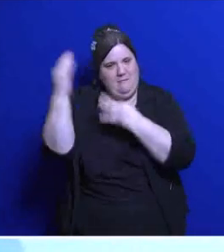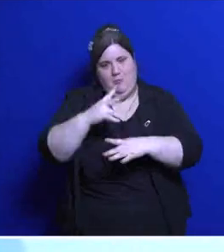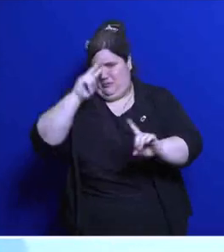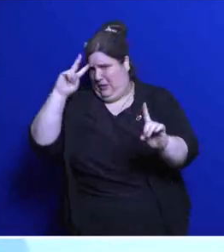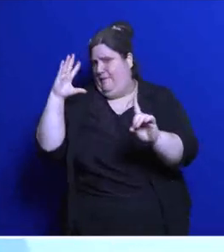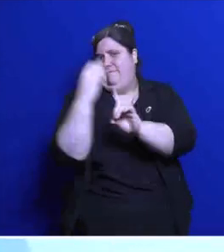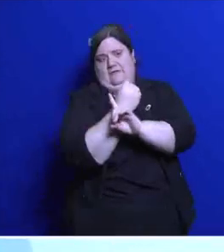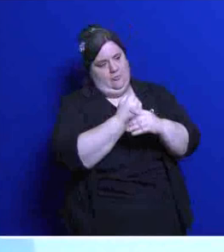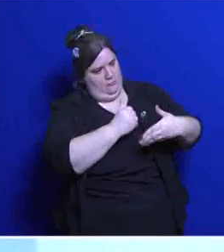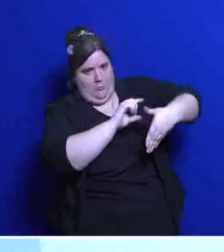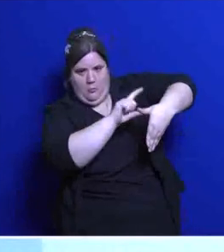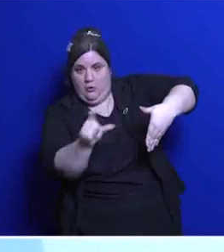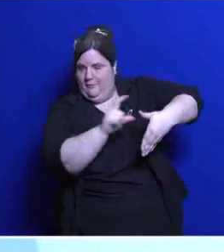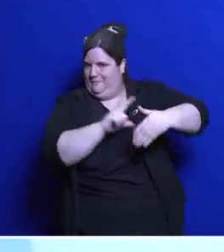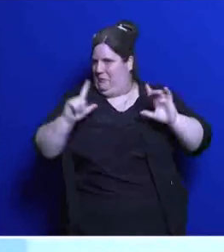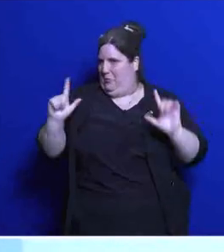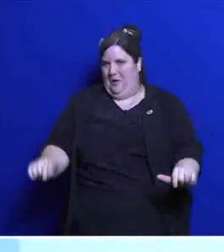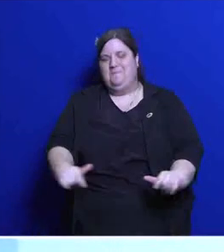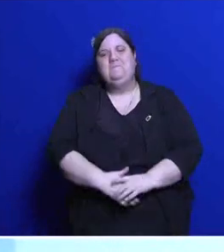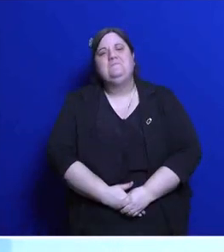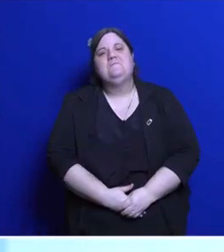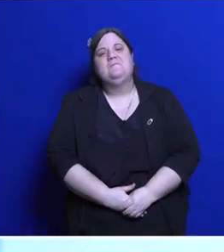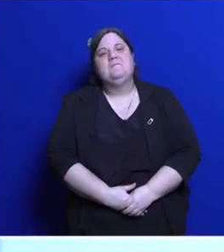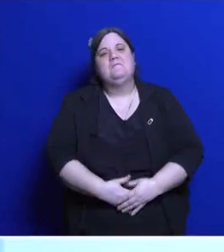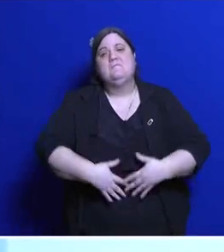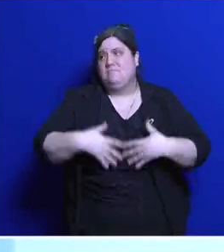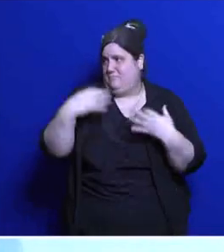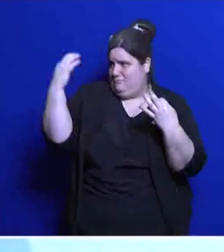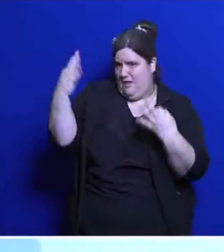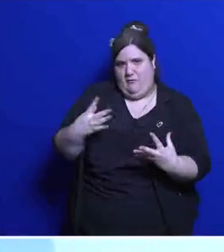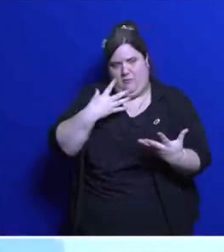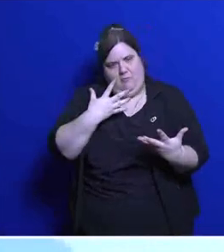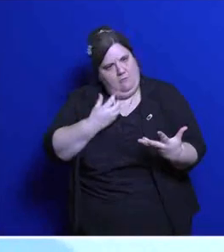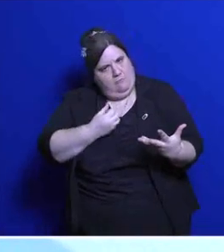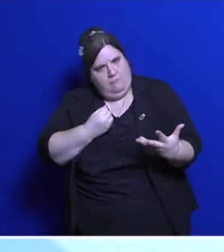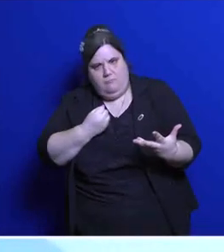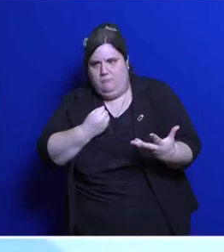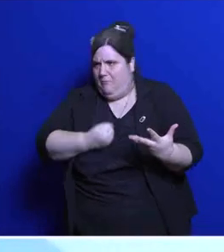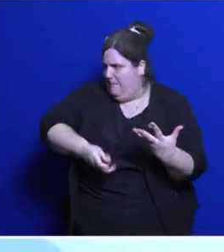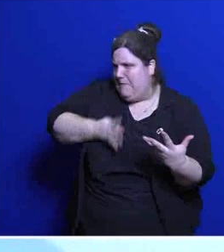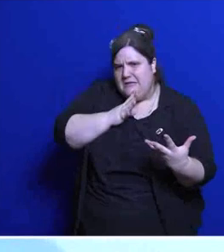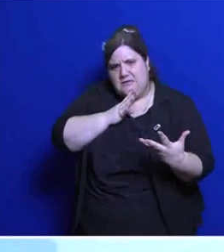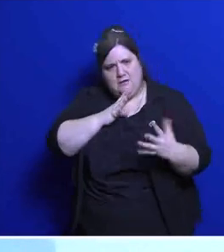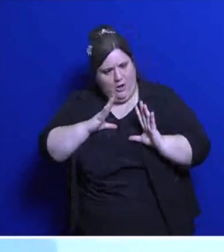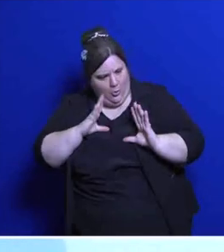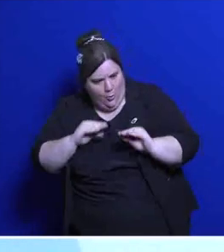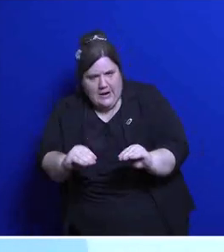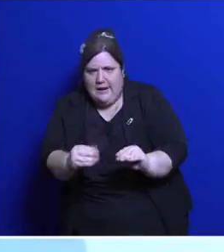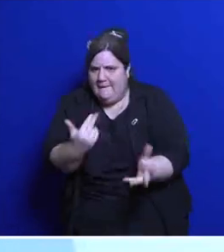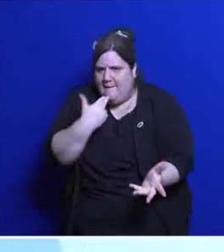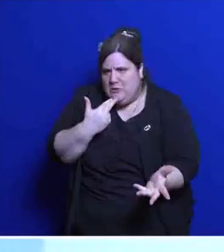sommes. Nous avons donc voulu un événement qui soit pratique, qui soit utile et qui soit